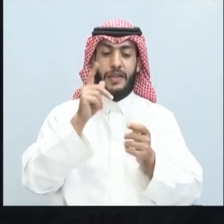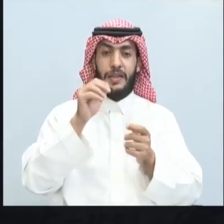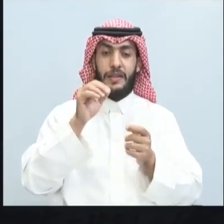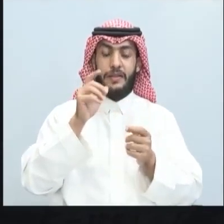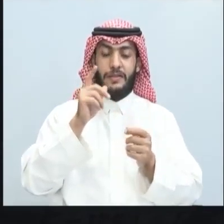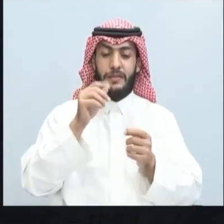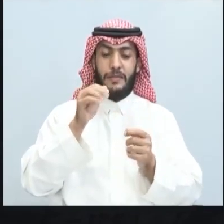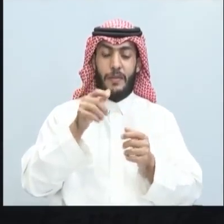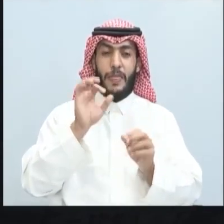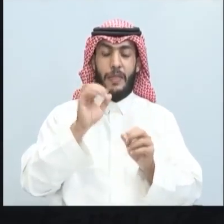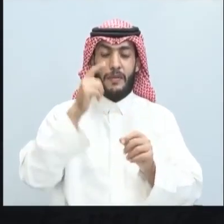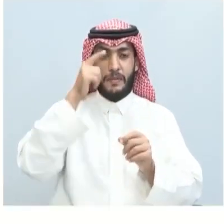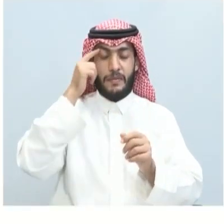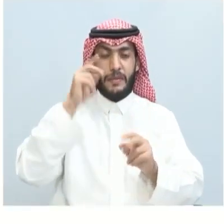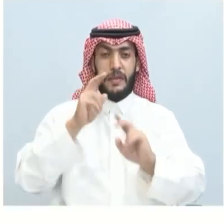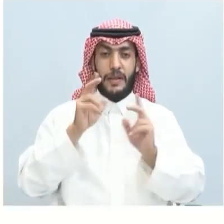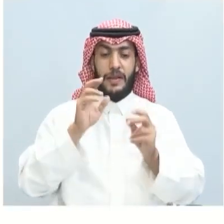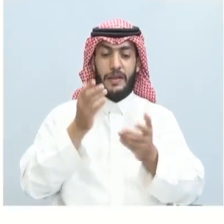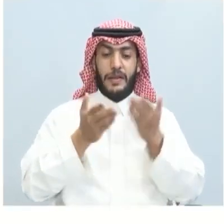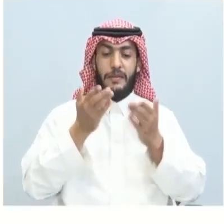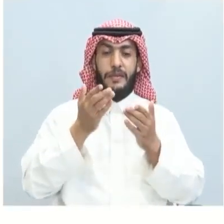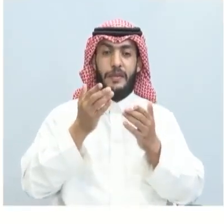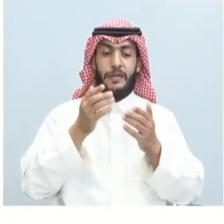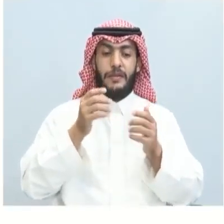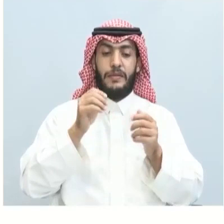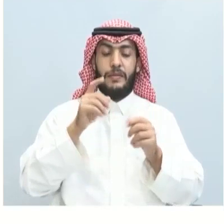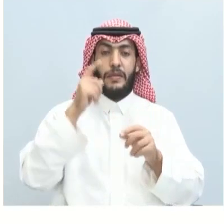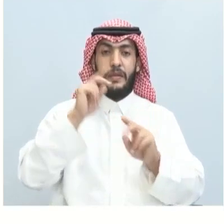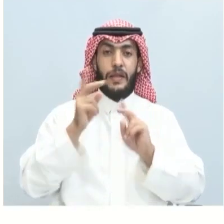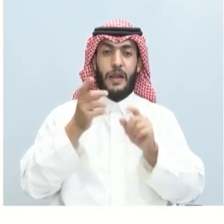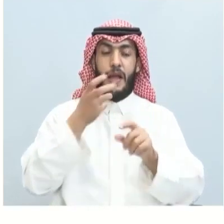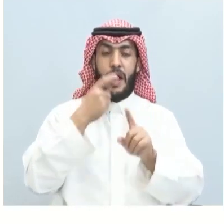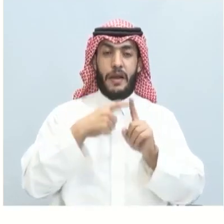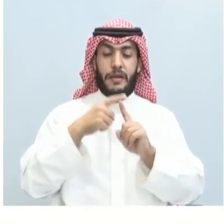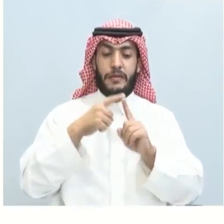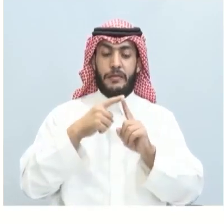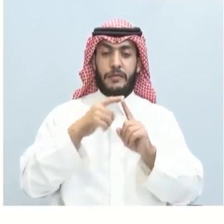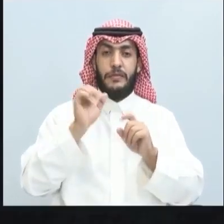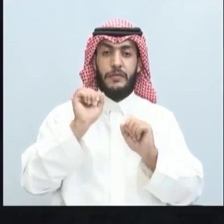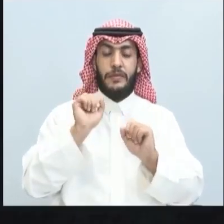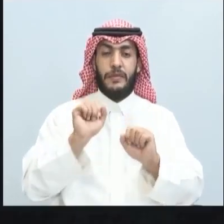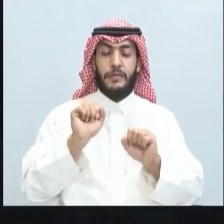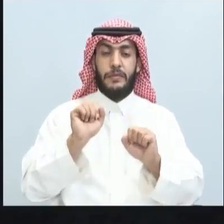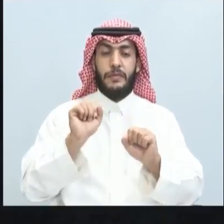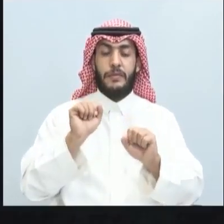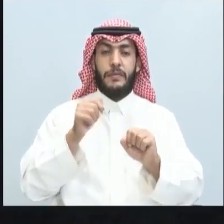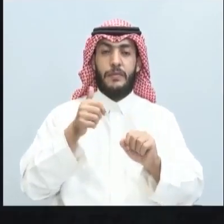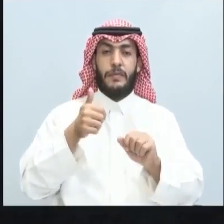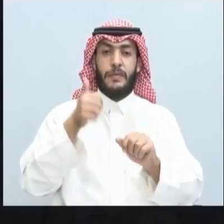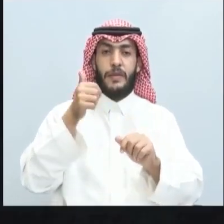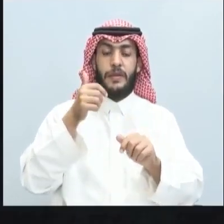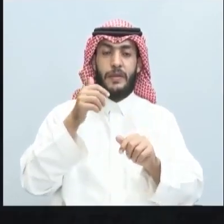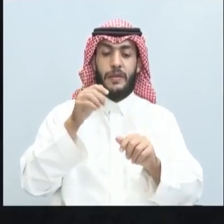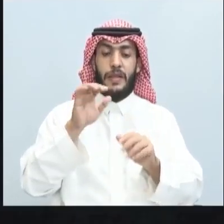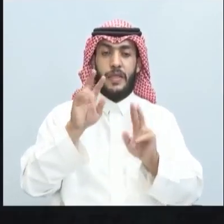الاتزان توقع هل ستتغير قيمه الكي كيو اذا تغيرت درجه الحراره هو العامل الوحيد الذي يؤثر في